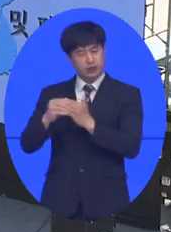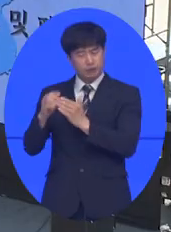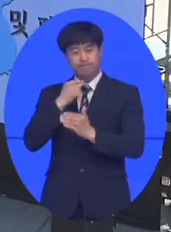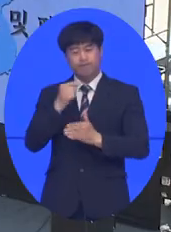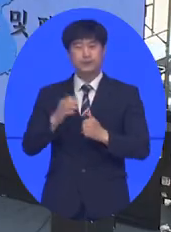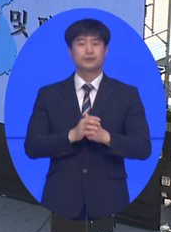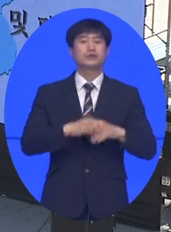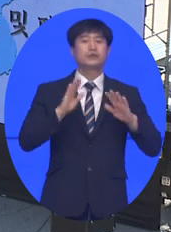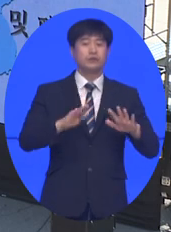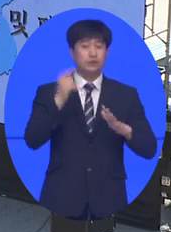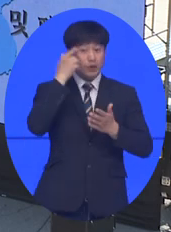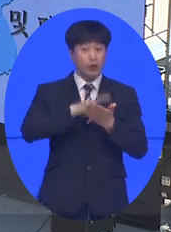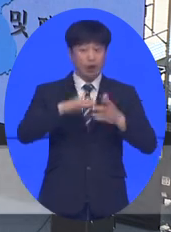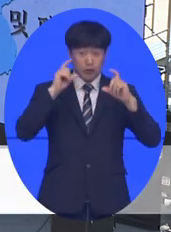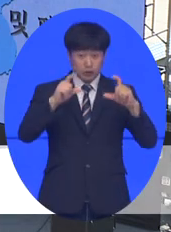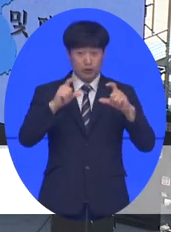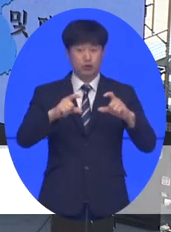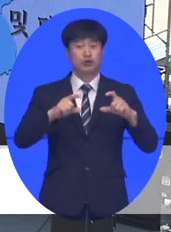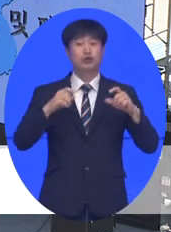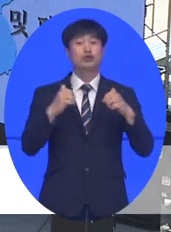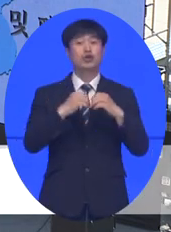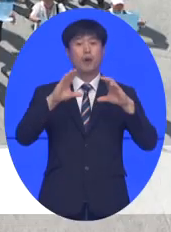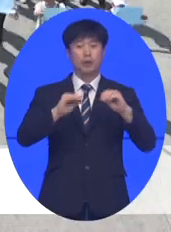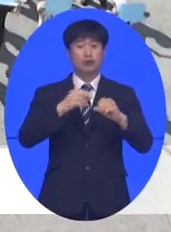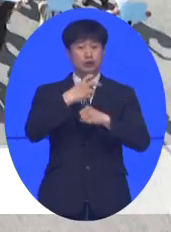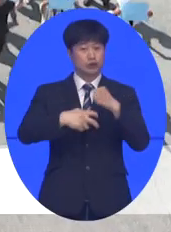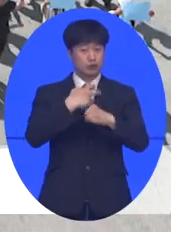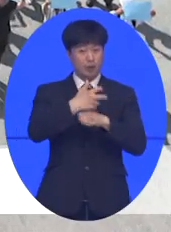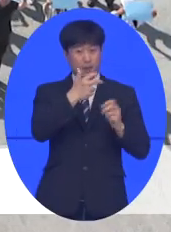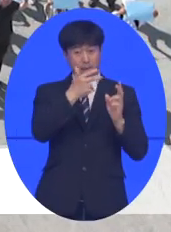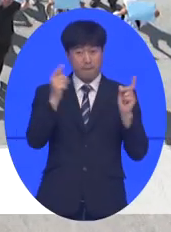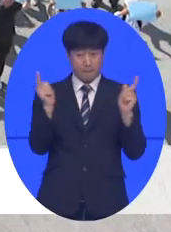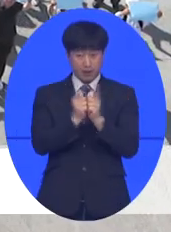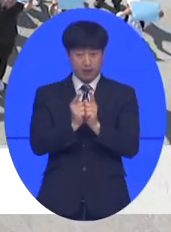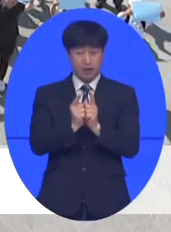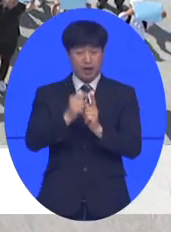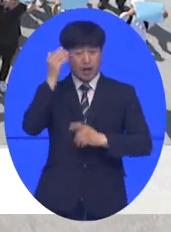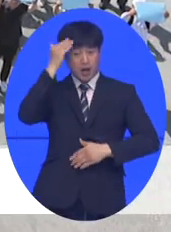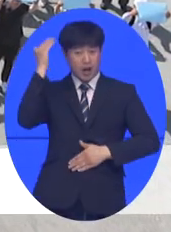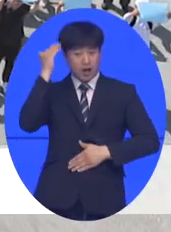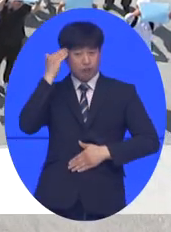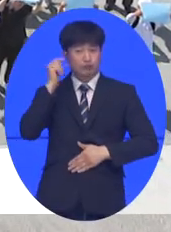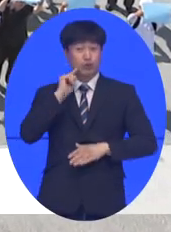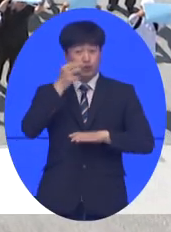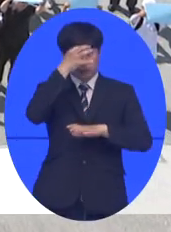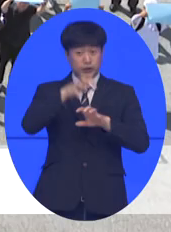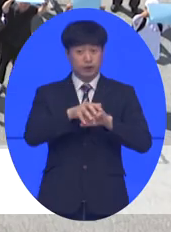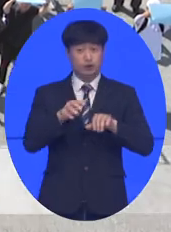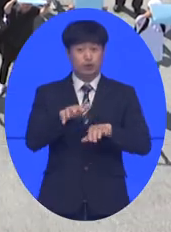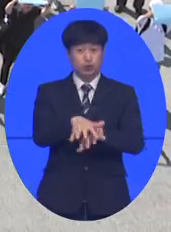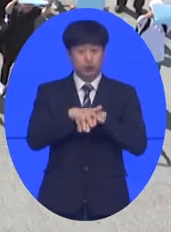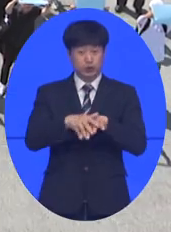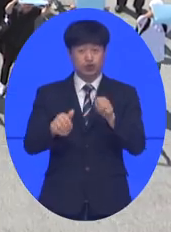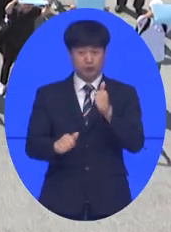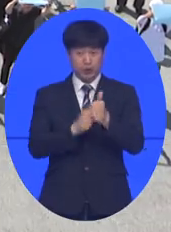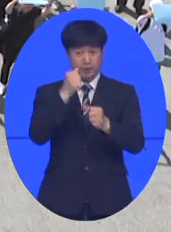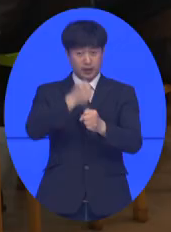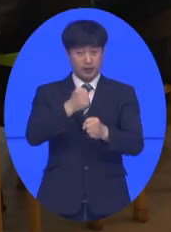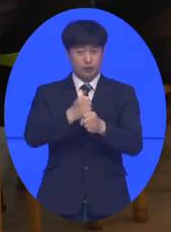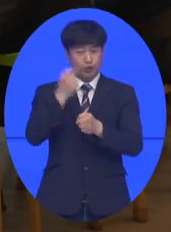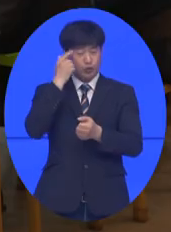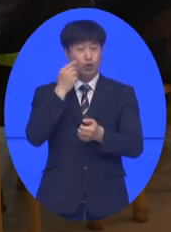이끌어보고자. 이번 평화선언은 정전 70주년을 맞아 국내 예술인들이 조직위원회를 만들고 경기도가 힘을